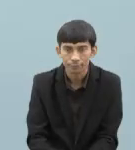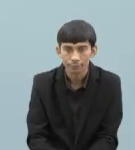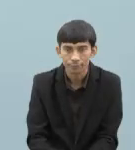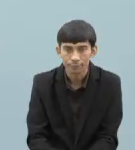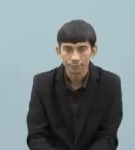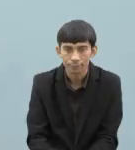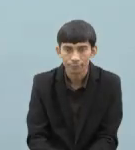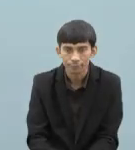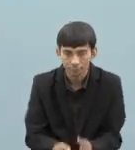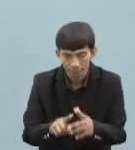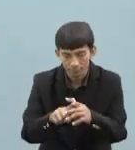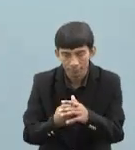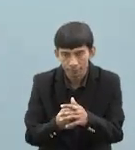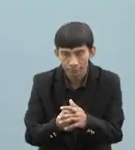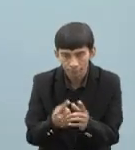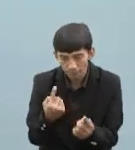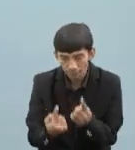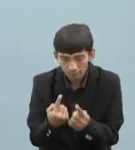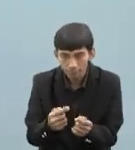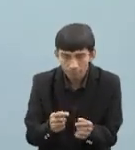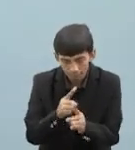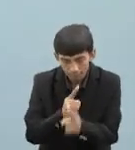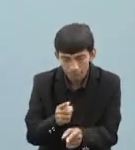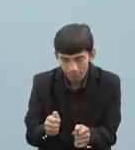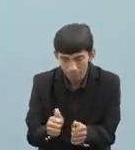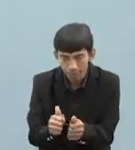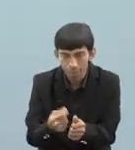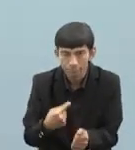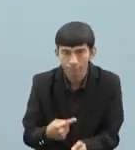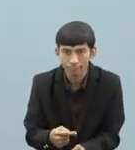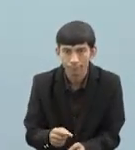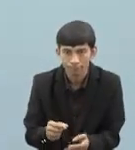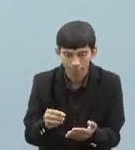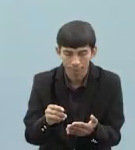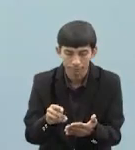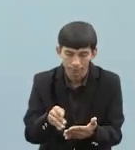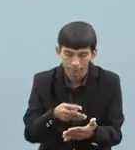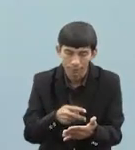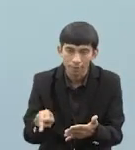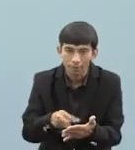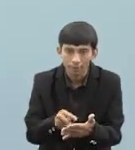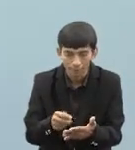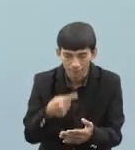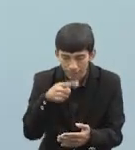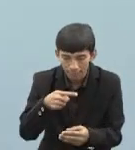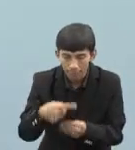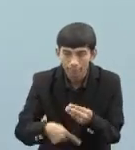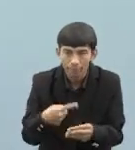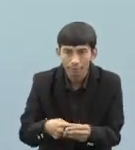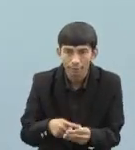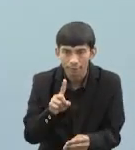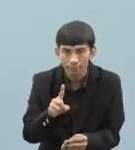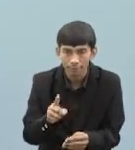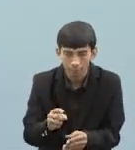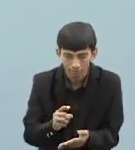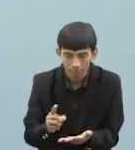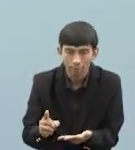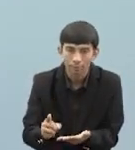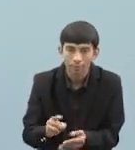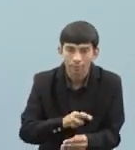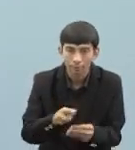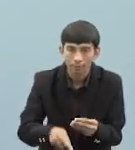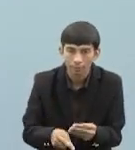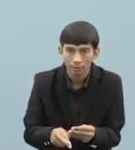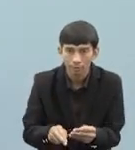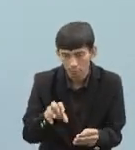Chà, ở con chăn con ta chấp đàm tiêm tập chấm lại cho mình nè cửu. Cầm nạp đi này dây âm pì. Chà, mối